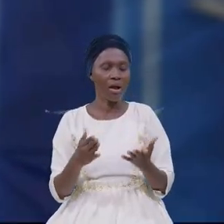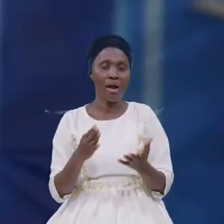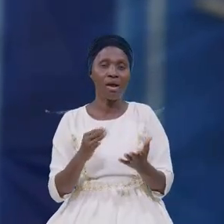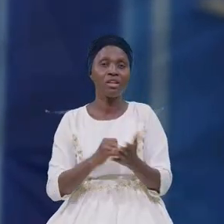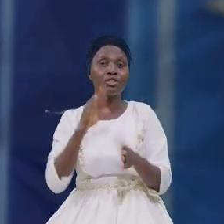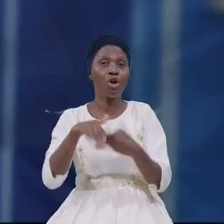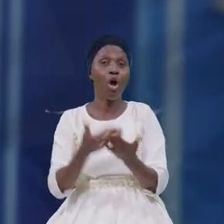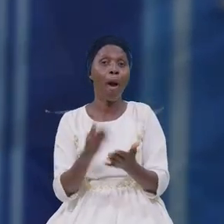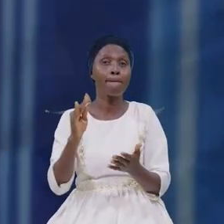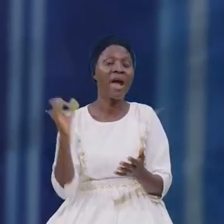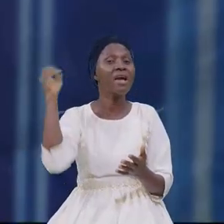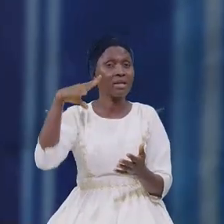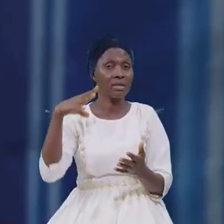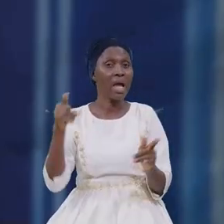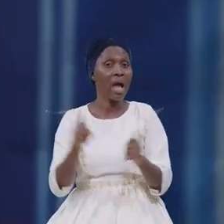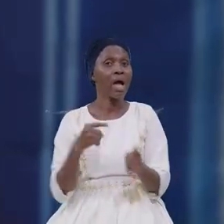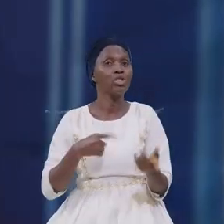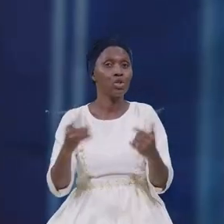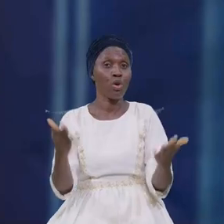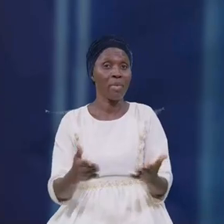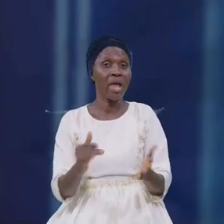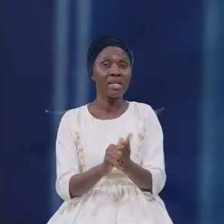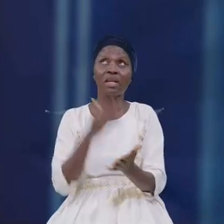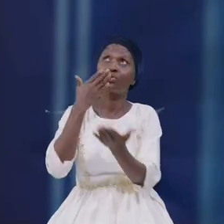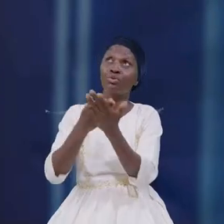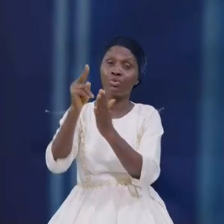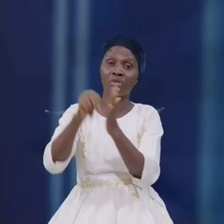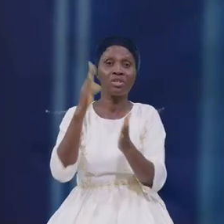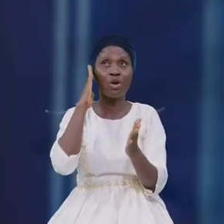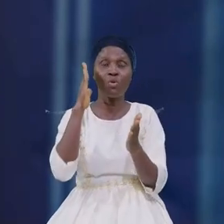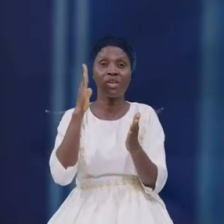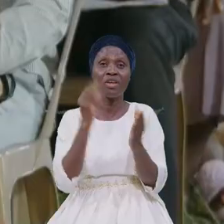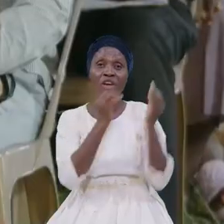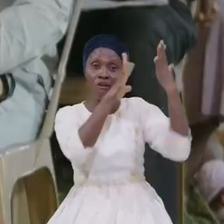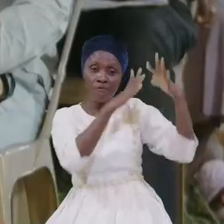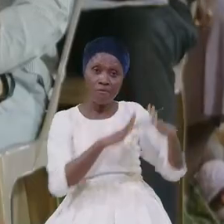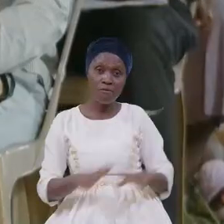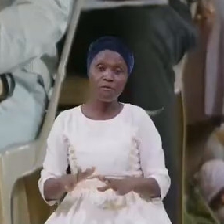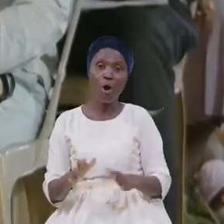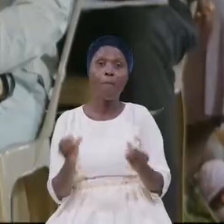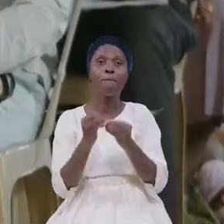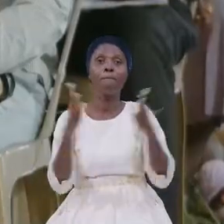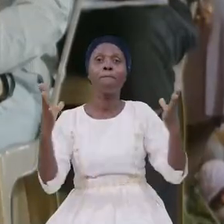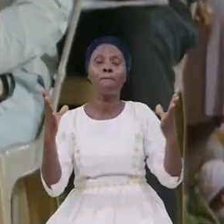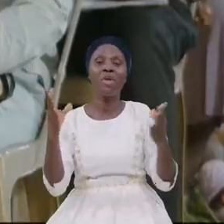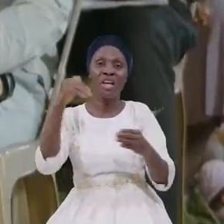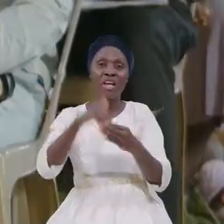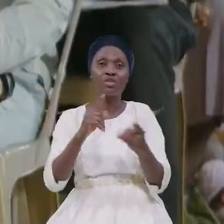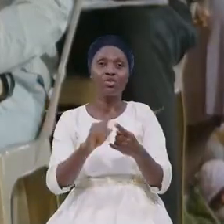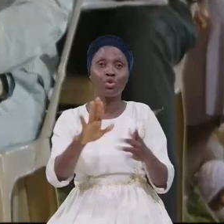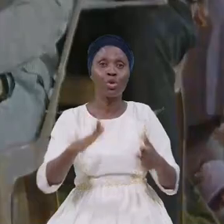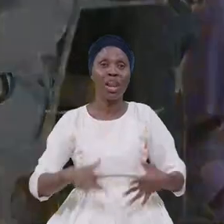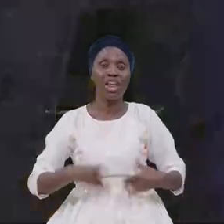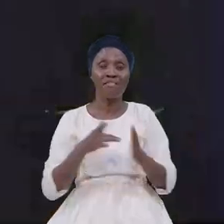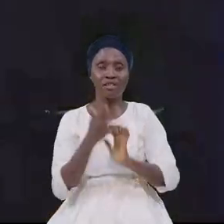là, la bonté là va couler abondamment dans votre vie au nom de Jésus-Christ.